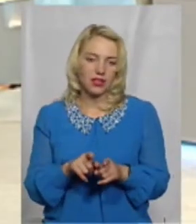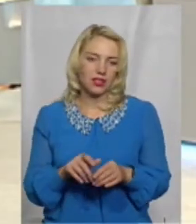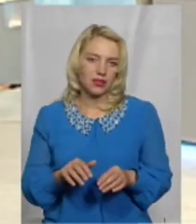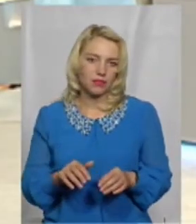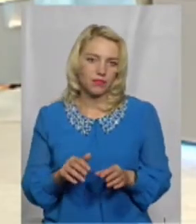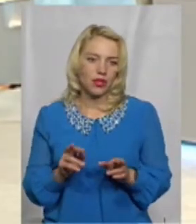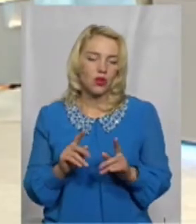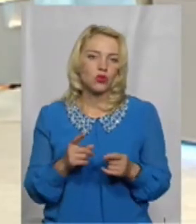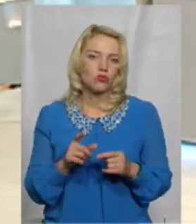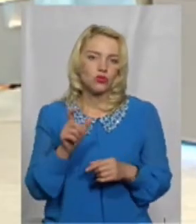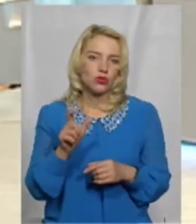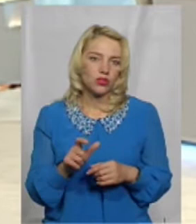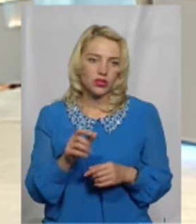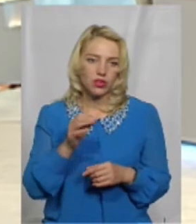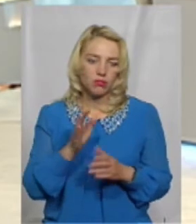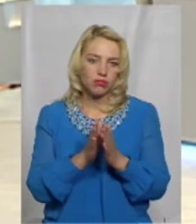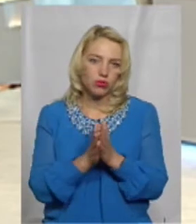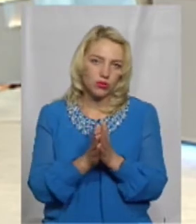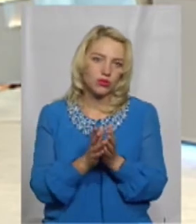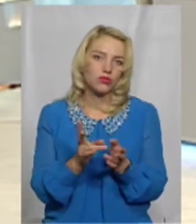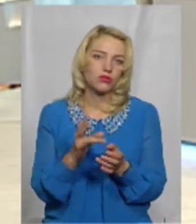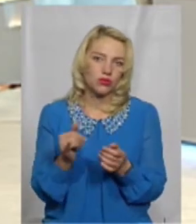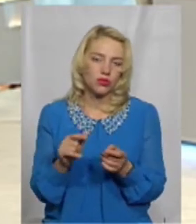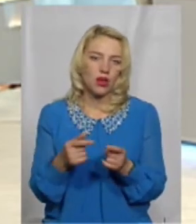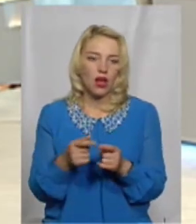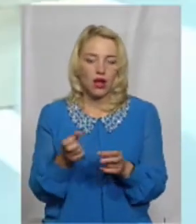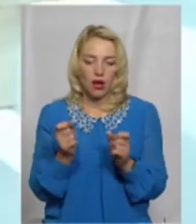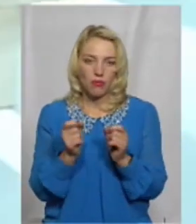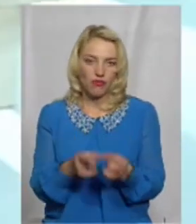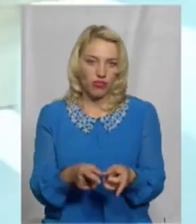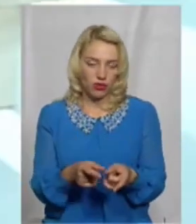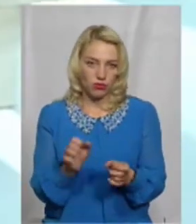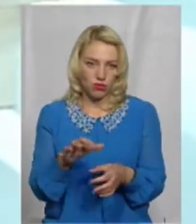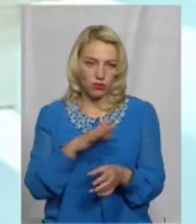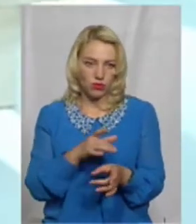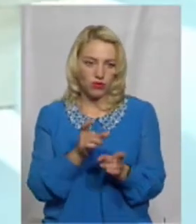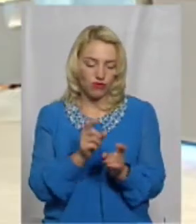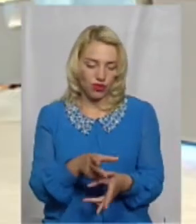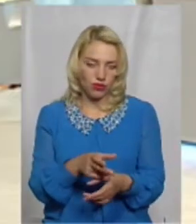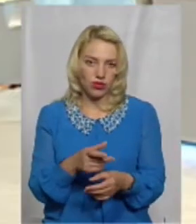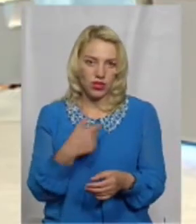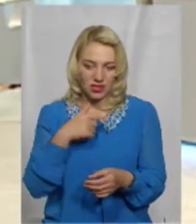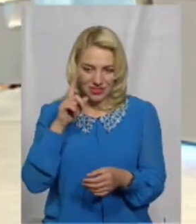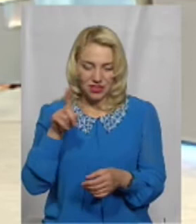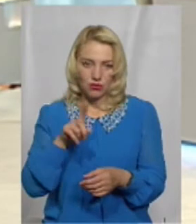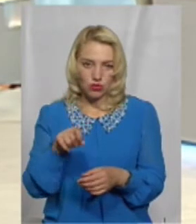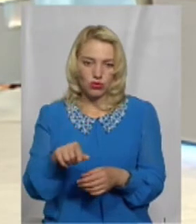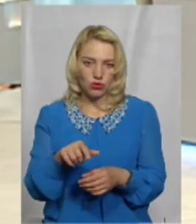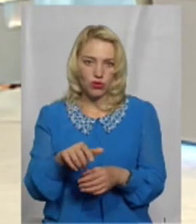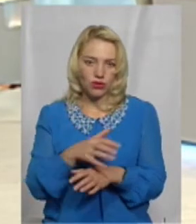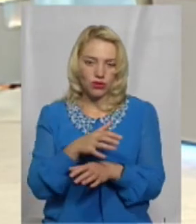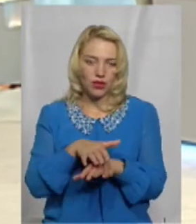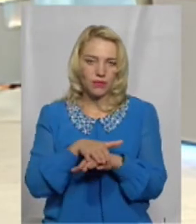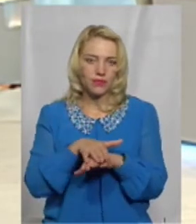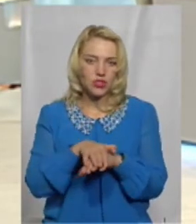йти на такі, тому що людина каже, просить, ну де вона його або викине, або десь воно згине. Так, бо викине, і воно пропаде, погине. Ми знаємо, що це ми порушуємо, але мусимо